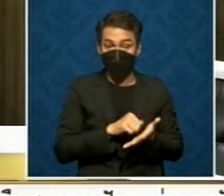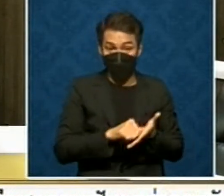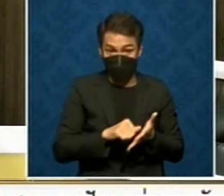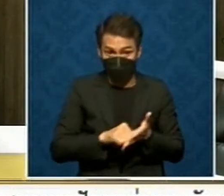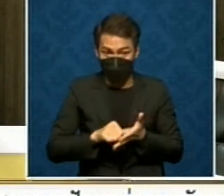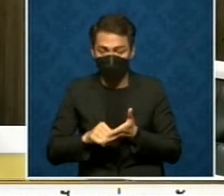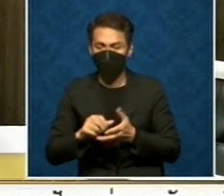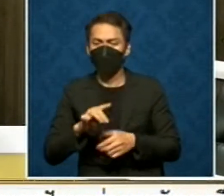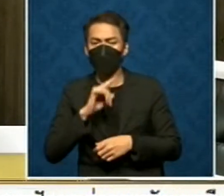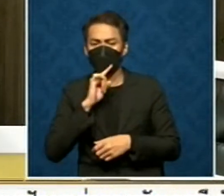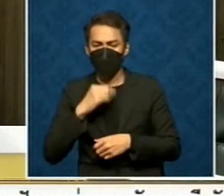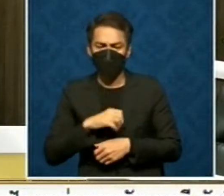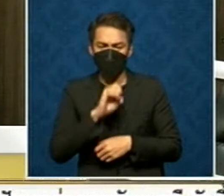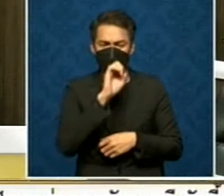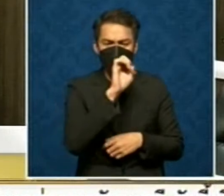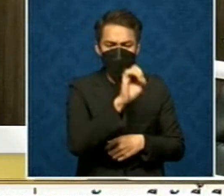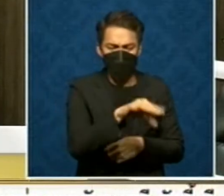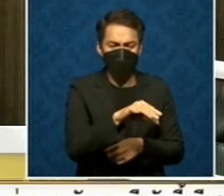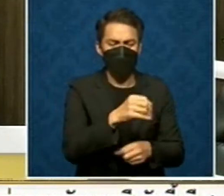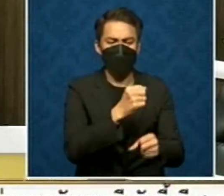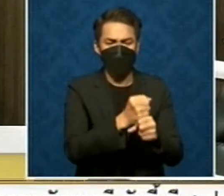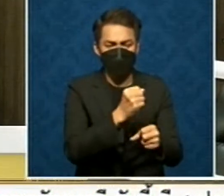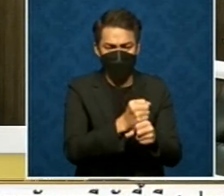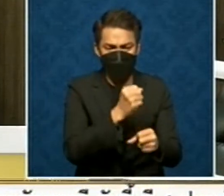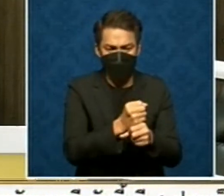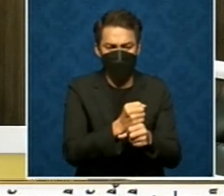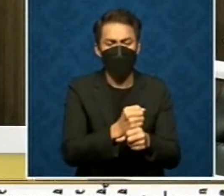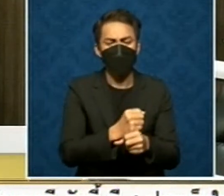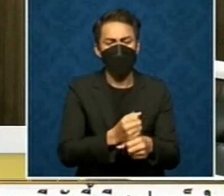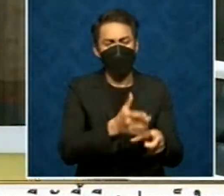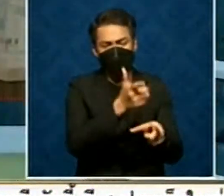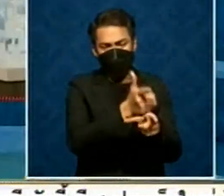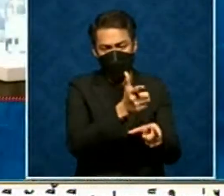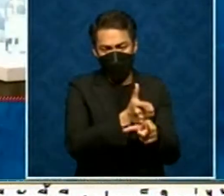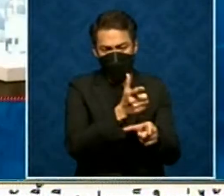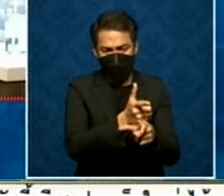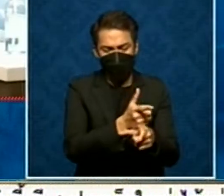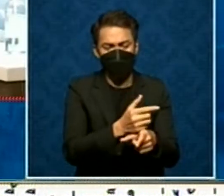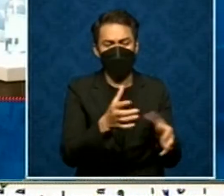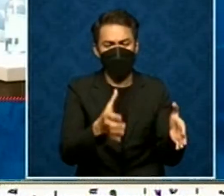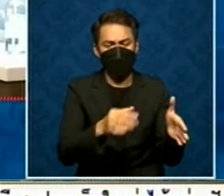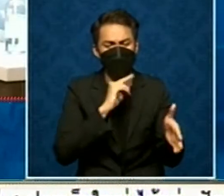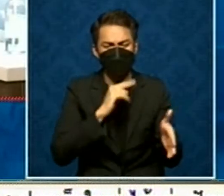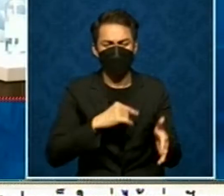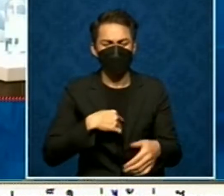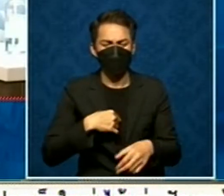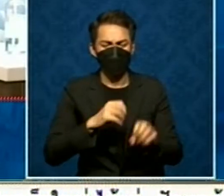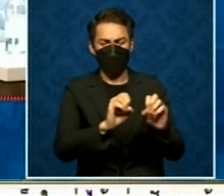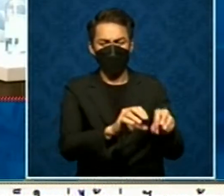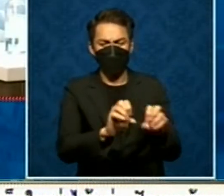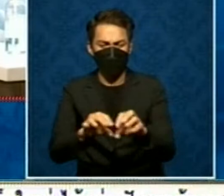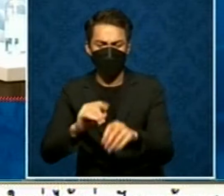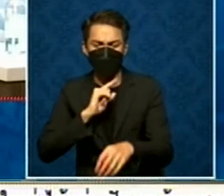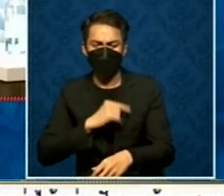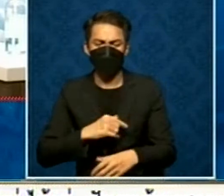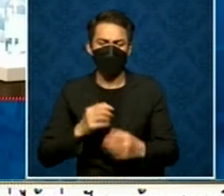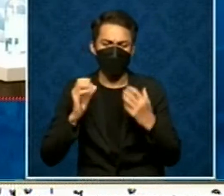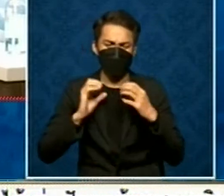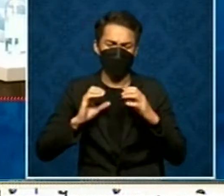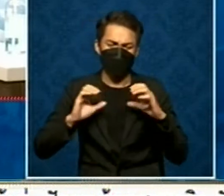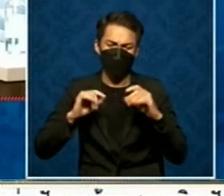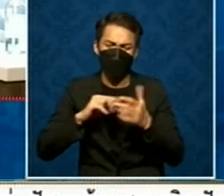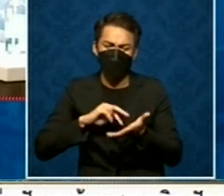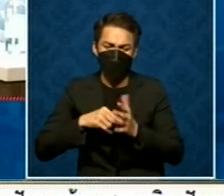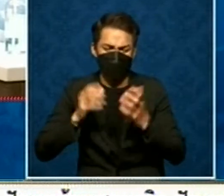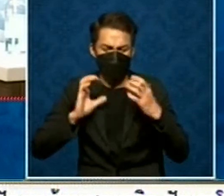ให้เป็ Smart Farmer, Smart Farm, Smart Marketแต่ลฐบาล Stupid และกมประสุษัติ 1 เมตร ช่อ